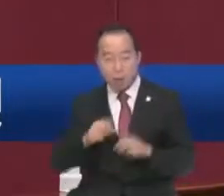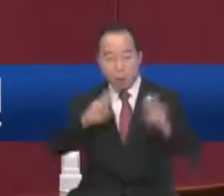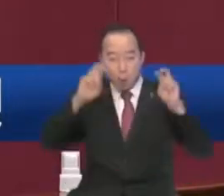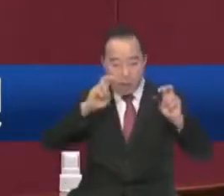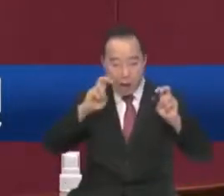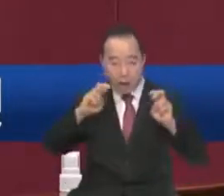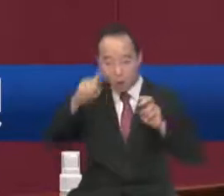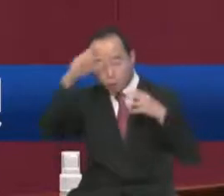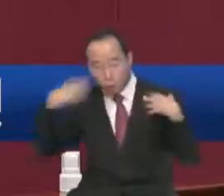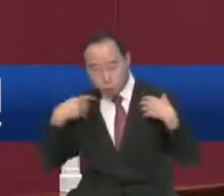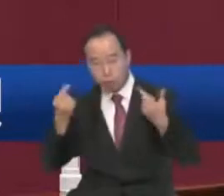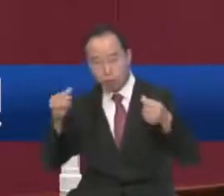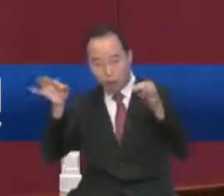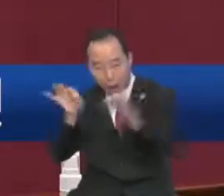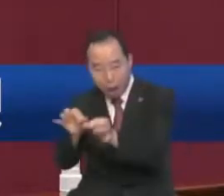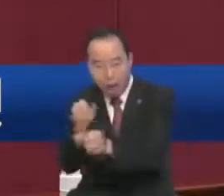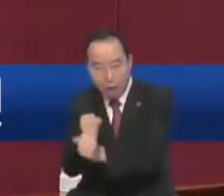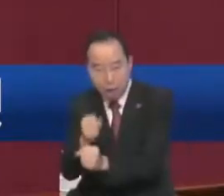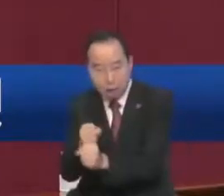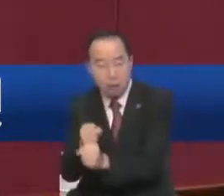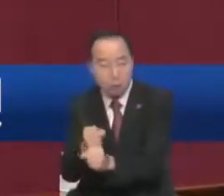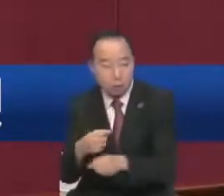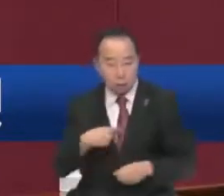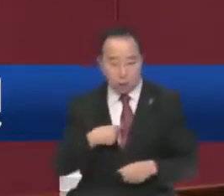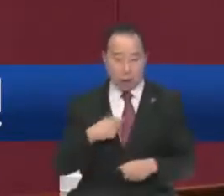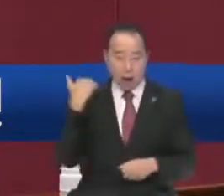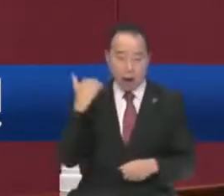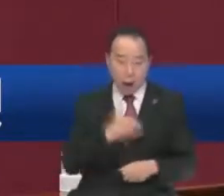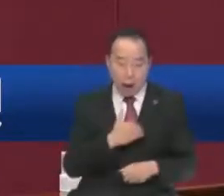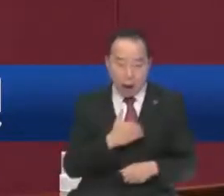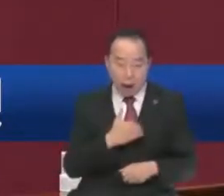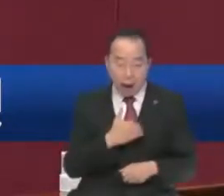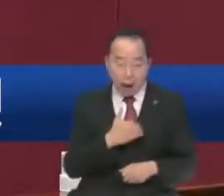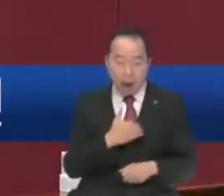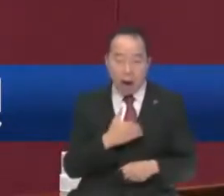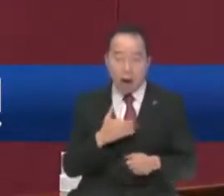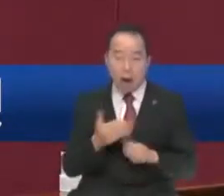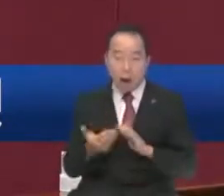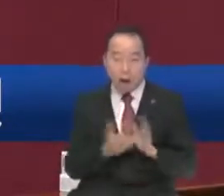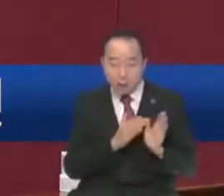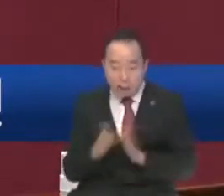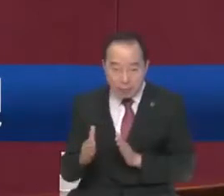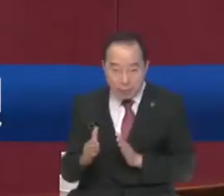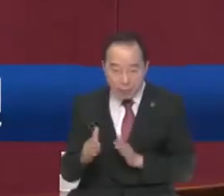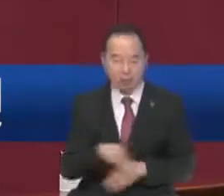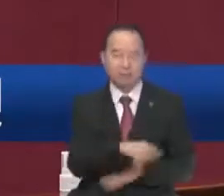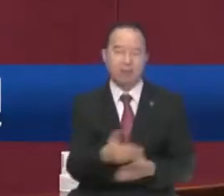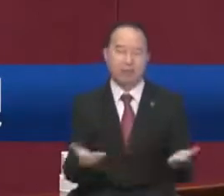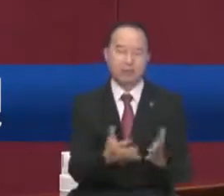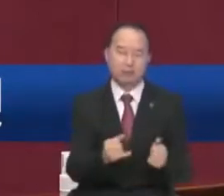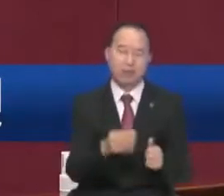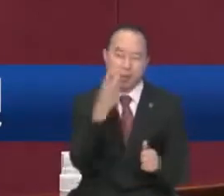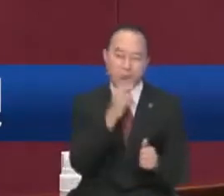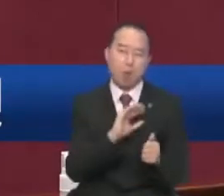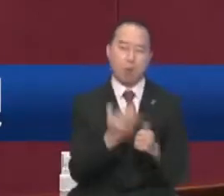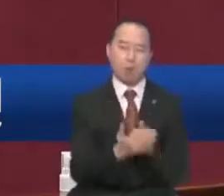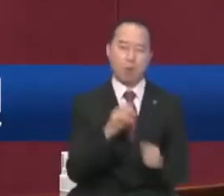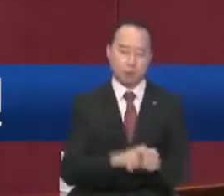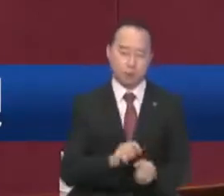함으로써 실업과 소득 상실의 위험으로부터 모든 취업자를 보호하자는 것입니다. 정의당은 임금 노동자뿐만